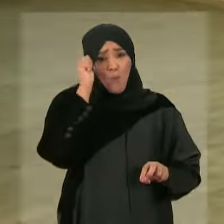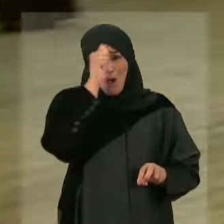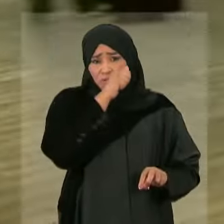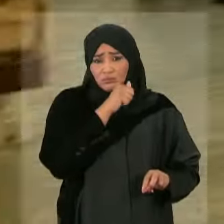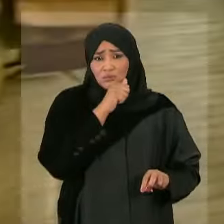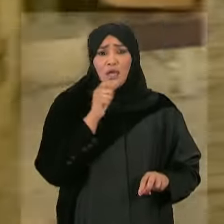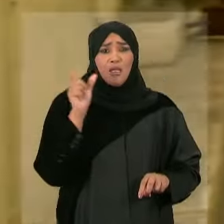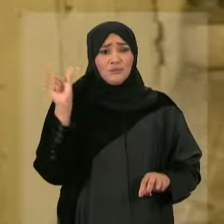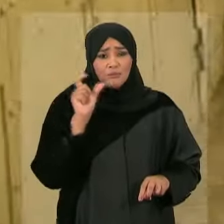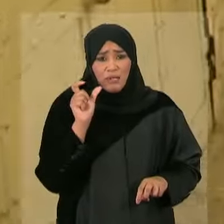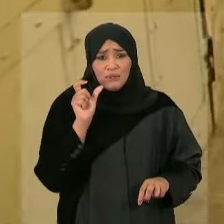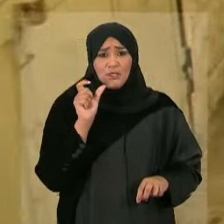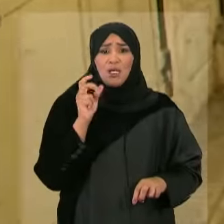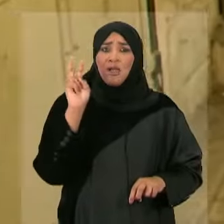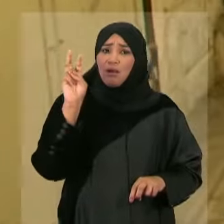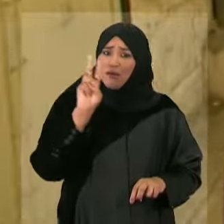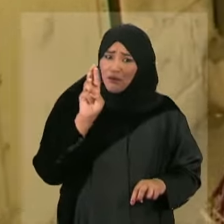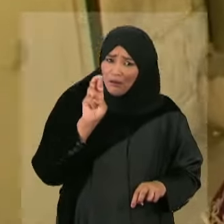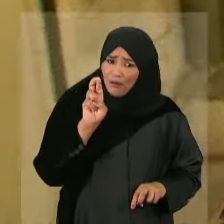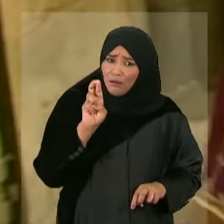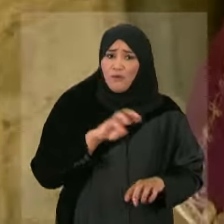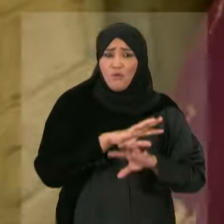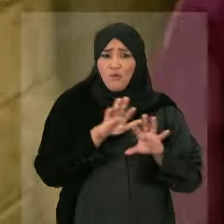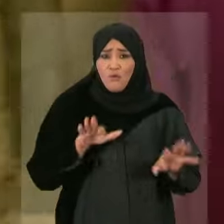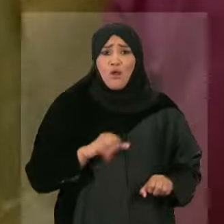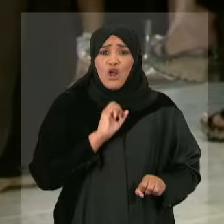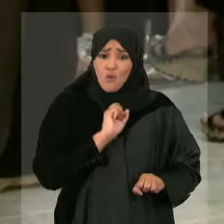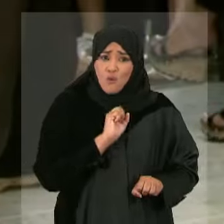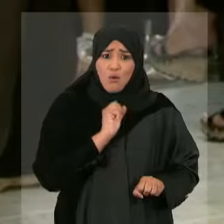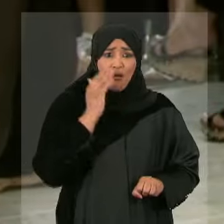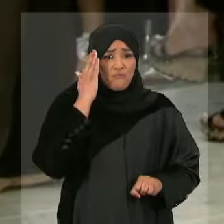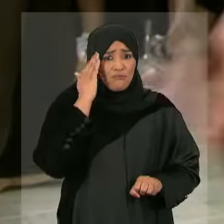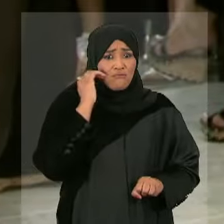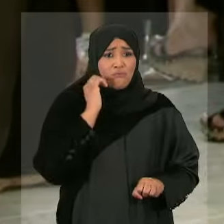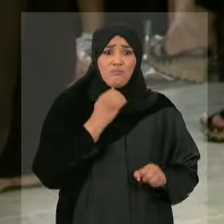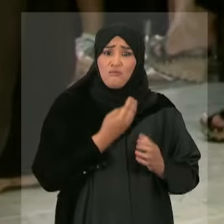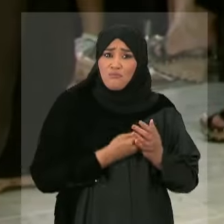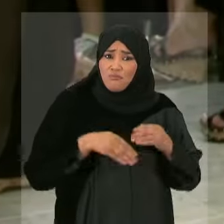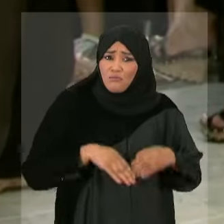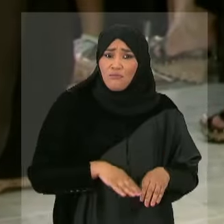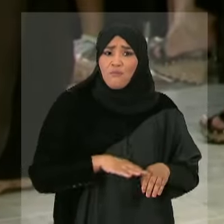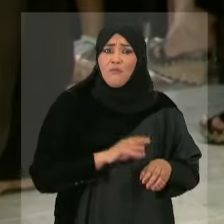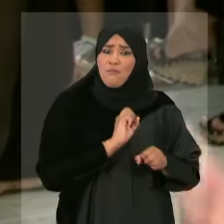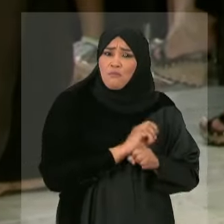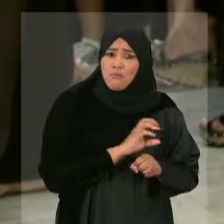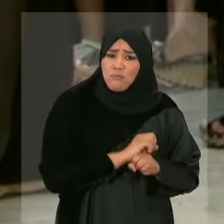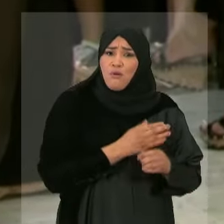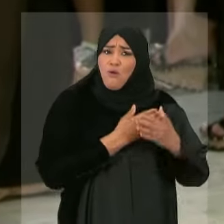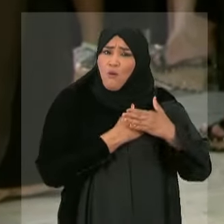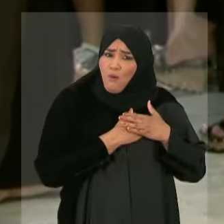من جميعه بعنين السوق. بعلم أولاد بناتي المحبة، يضل قلبهن أبيض لبعض، ما يحبروش على